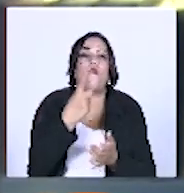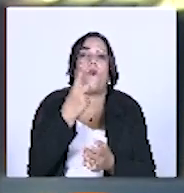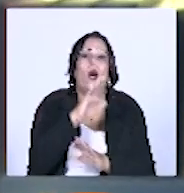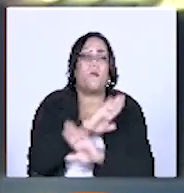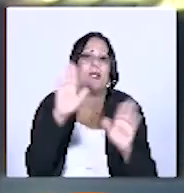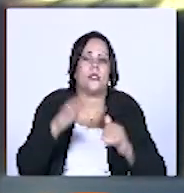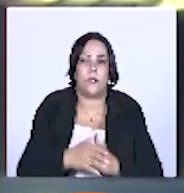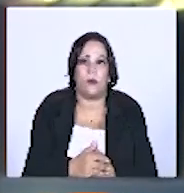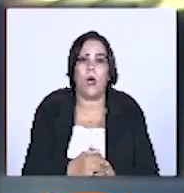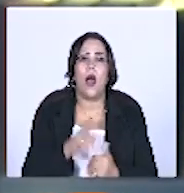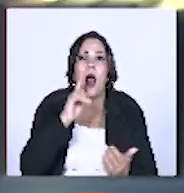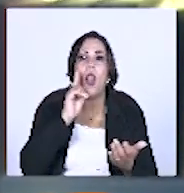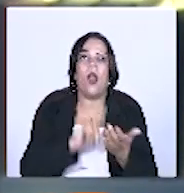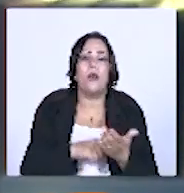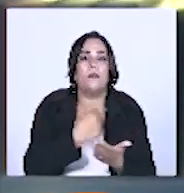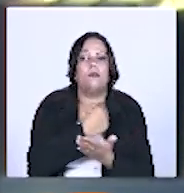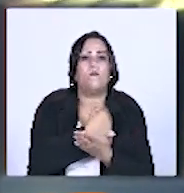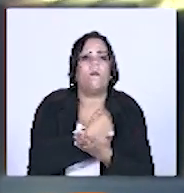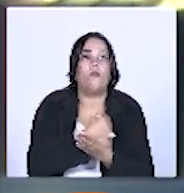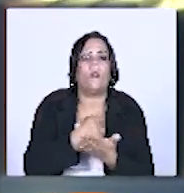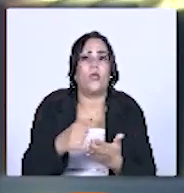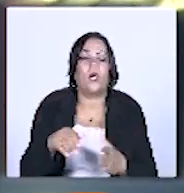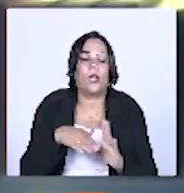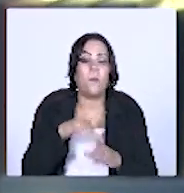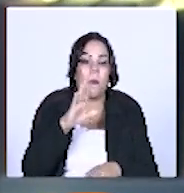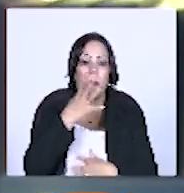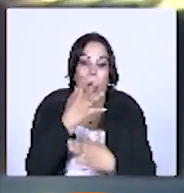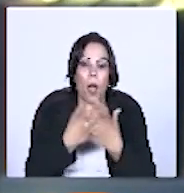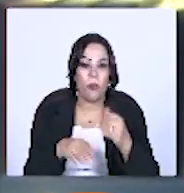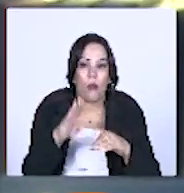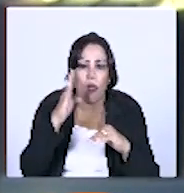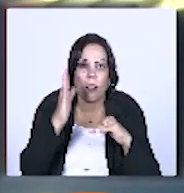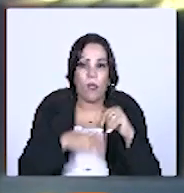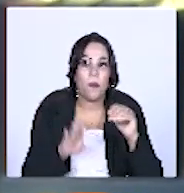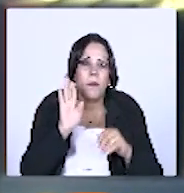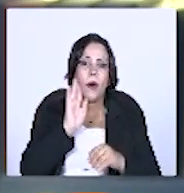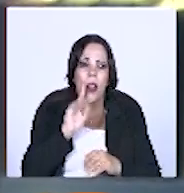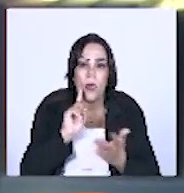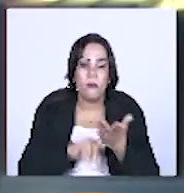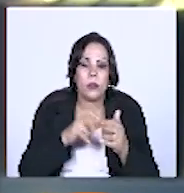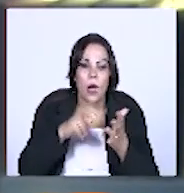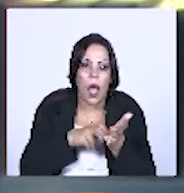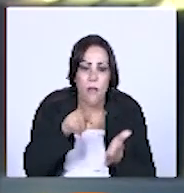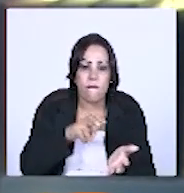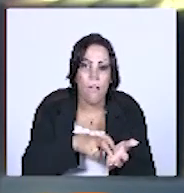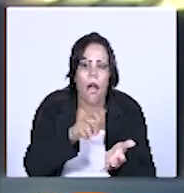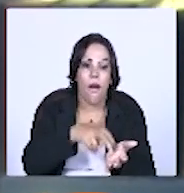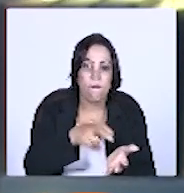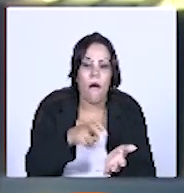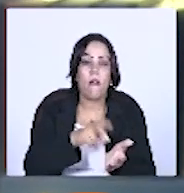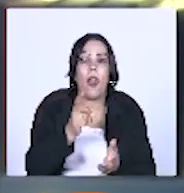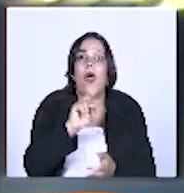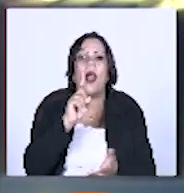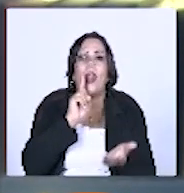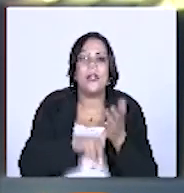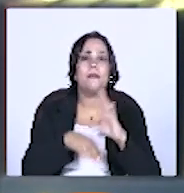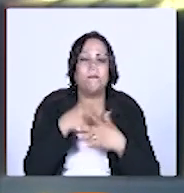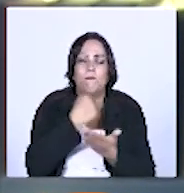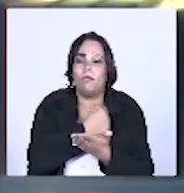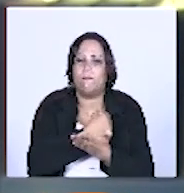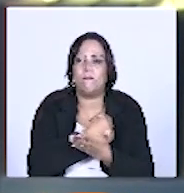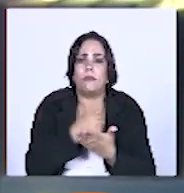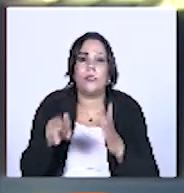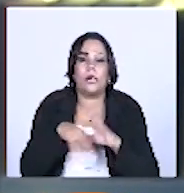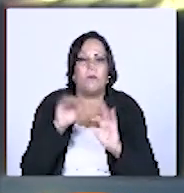كده التخلص من التربيه على الخوف وانتهاج نهج التربيه على الثقه دي